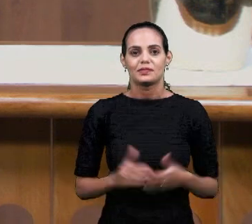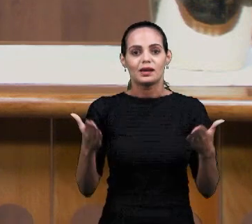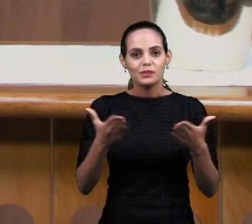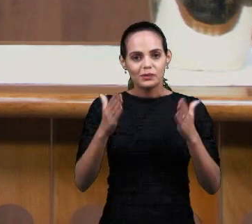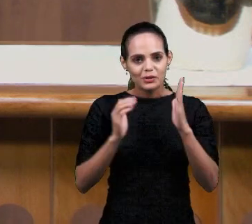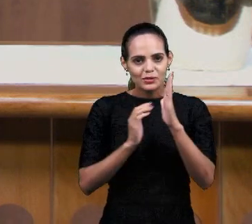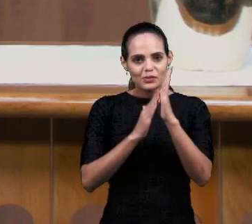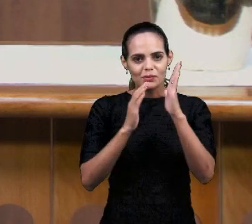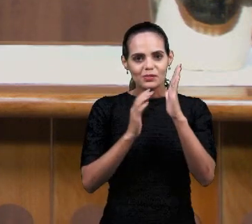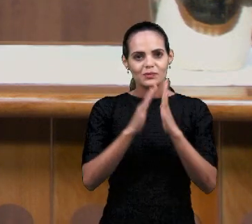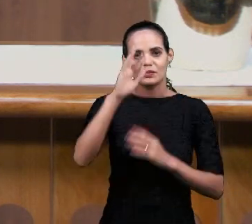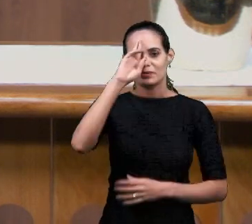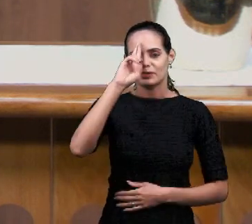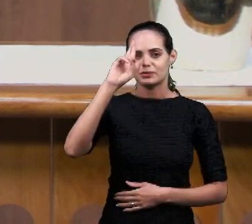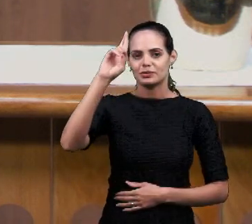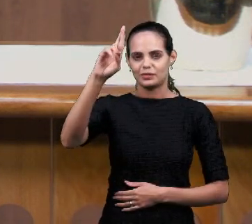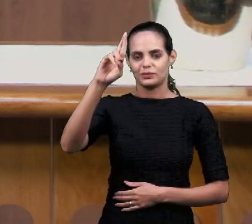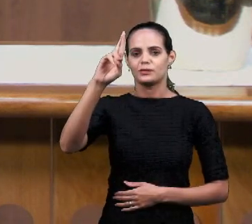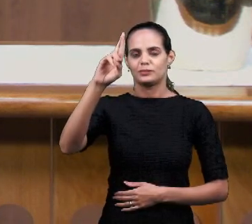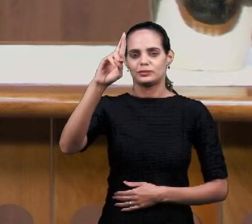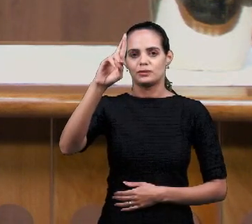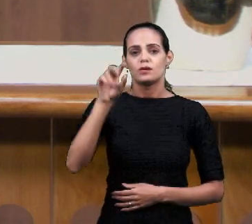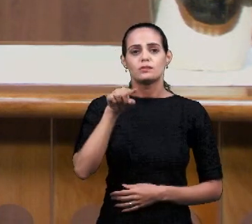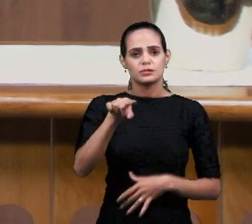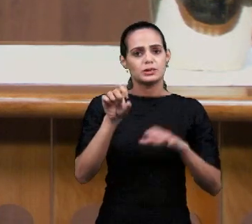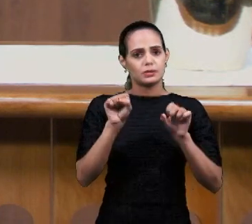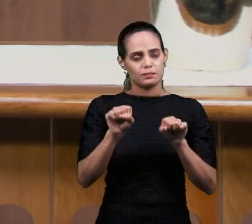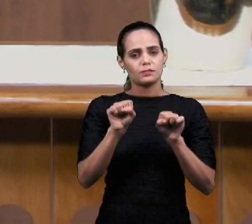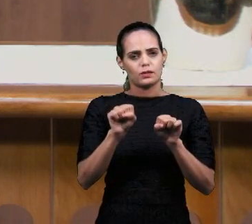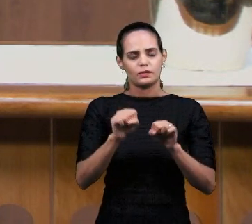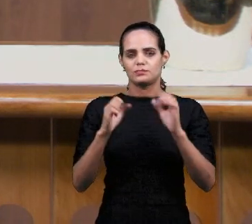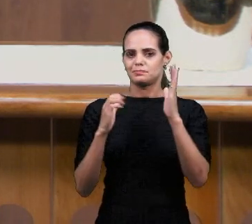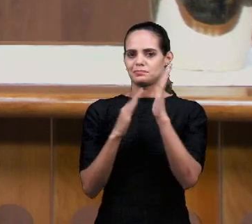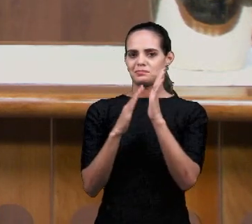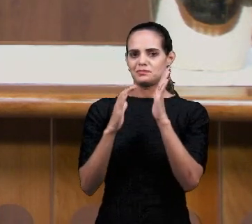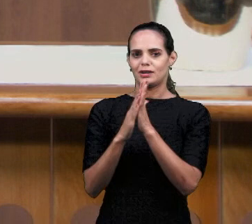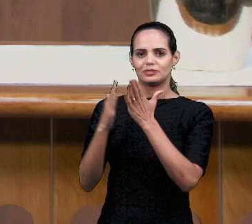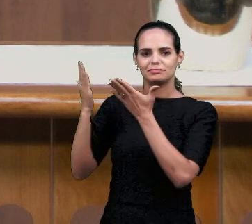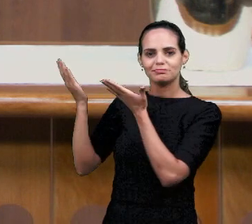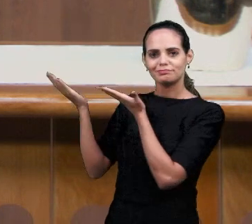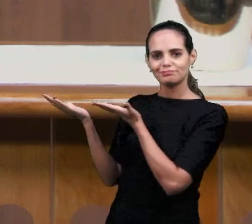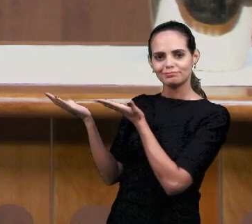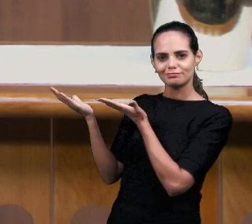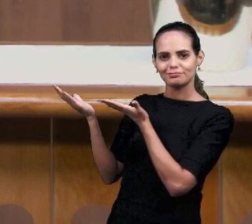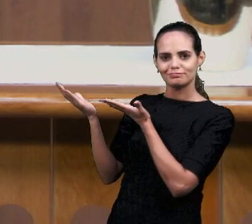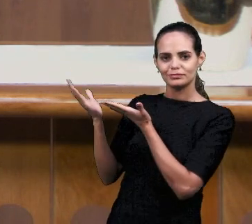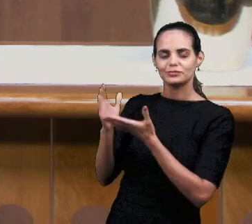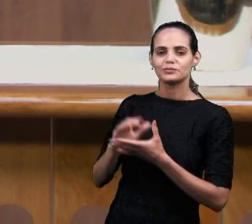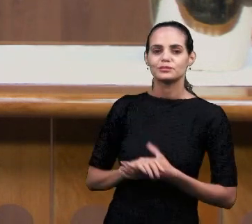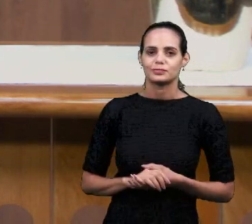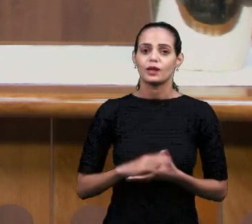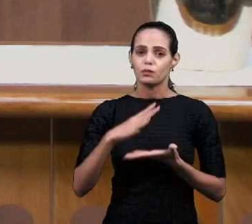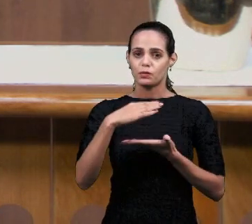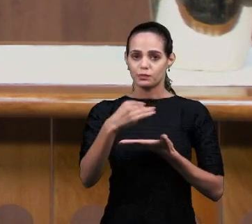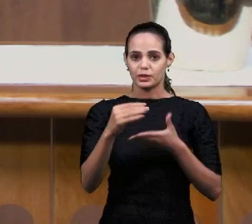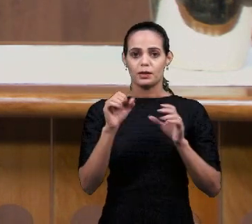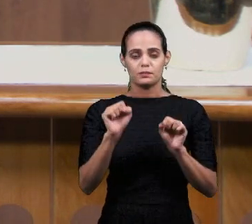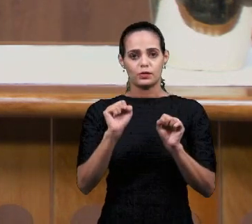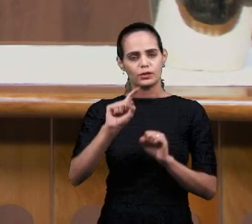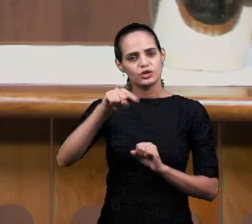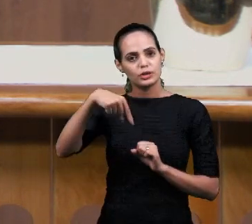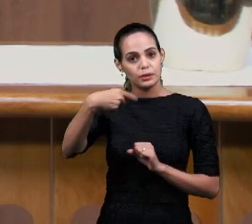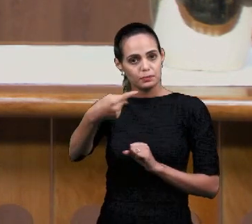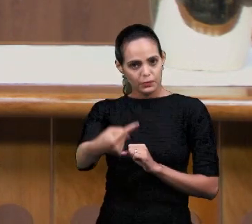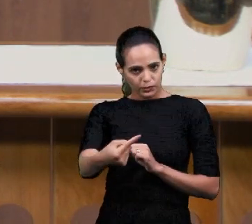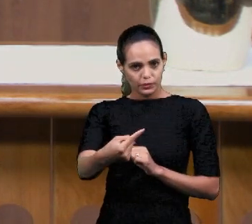Seigneur maintenant. Nous allons adorer le Seigneur avec un chant. Vous pouvez chanter, participer. Les paroles vont être affichées. Dans la séquence,